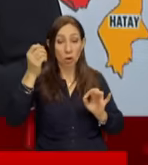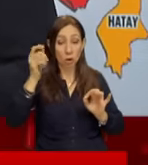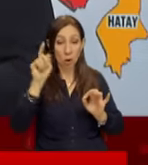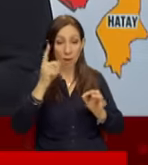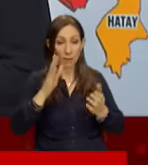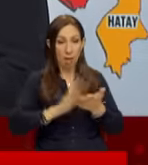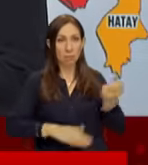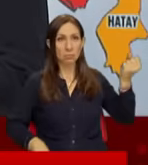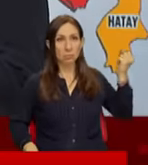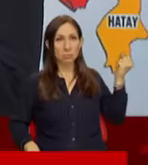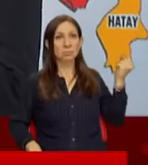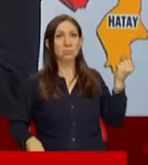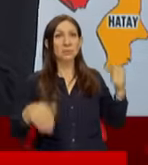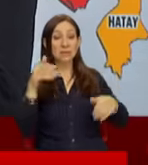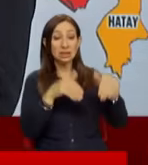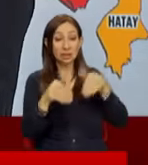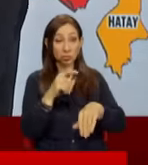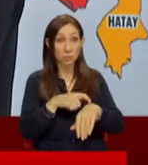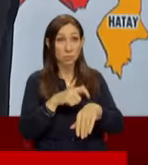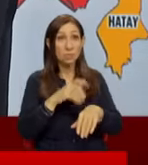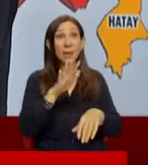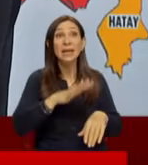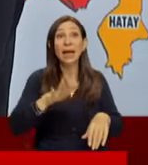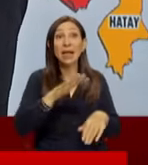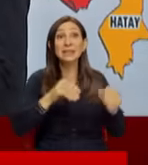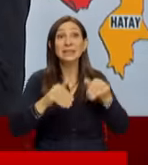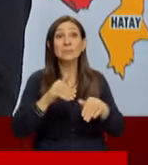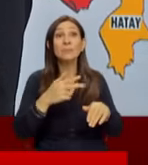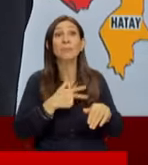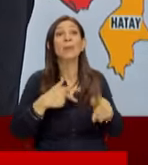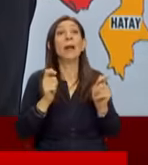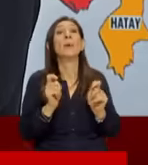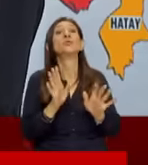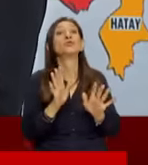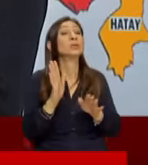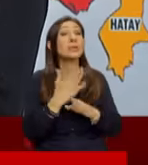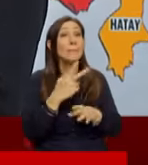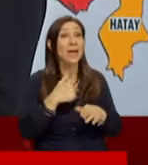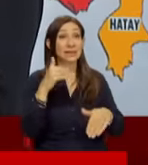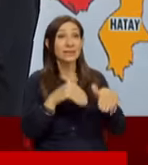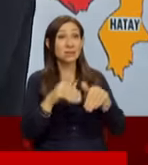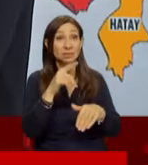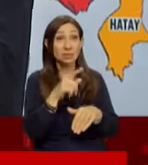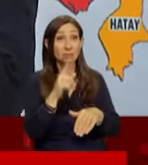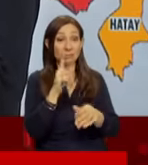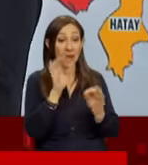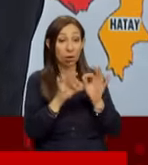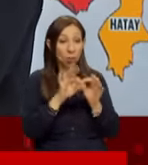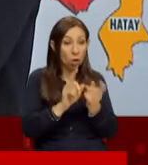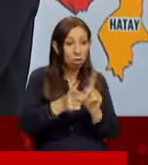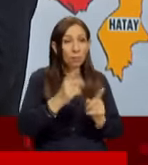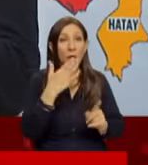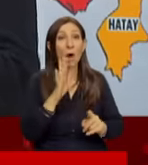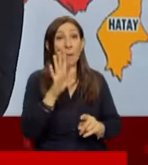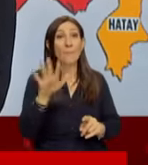özelliğini elinden aldığı için seçim dönemlerinde ama genel seçim dönemlerinde yerelde yapamıyorsunuz bunu. Çünkü yerel ölçekli bir ekonomi yönetimi yok. Evet.